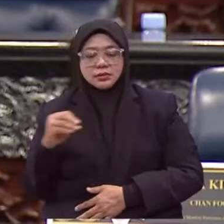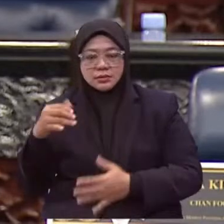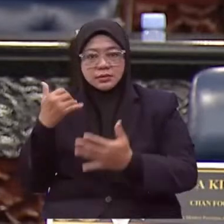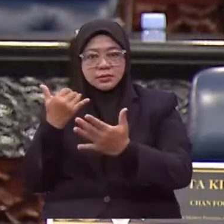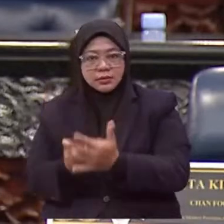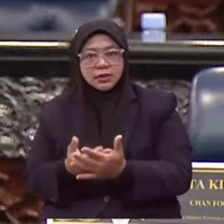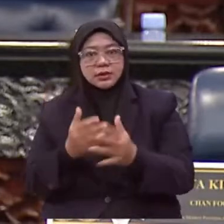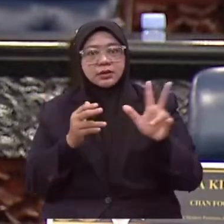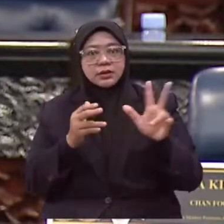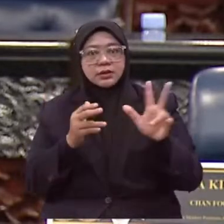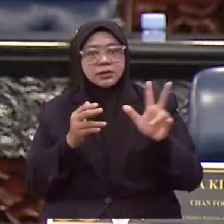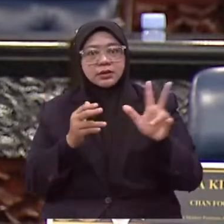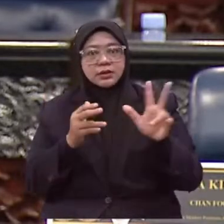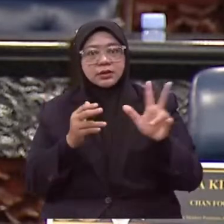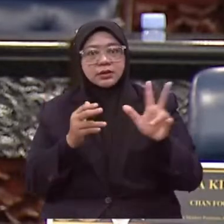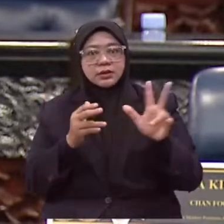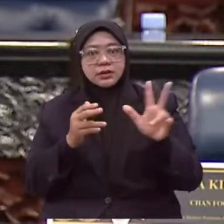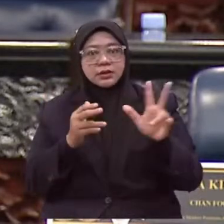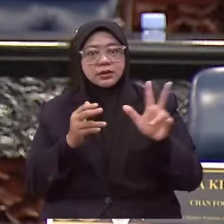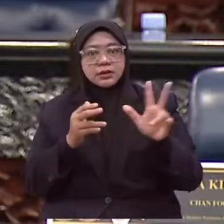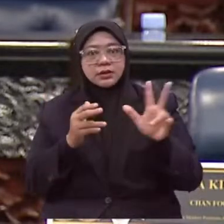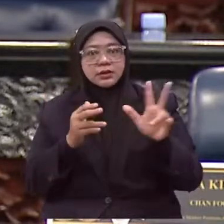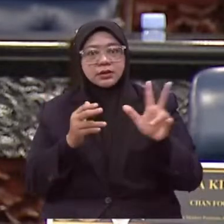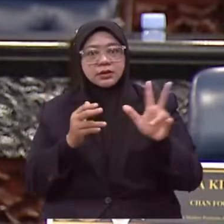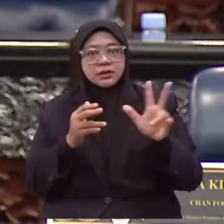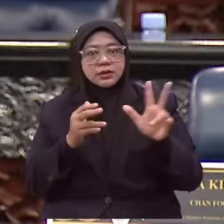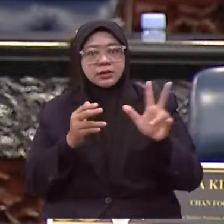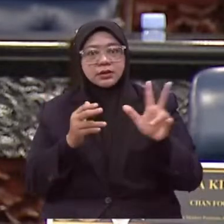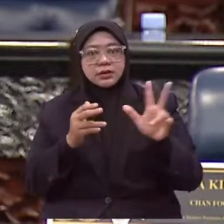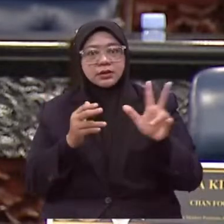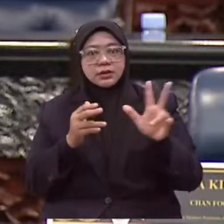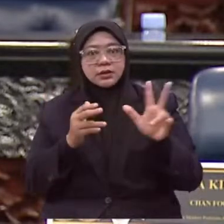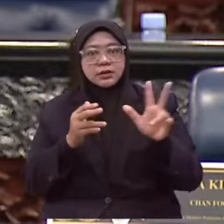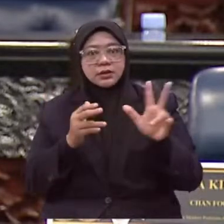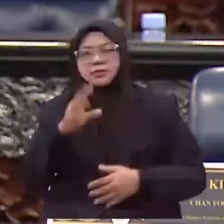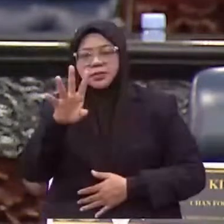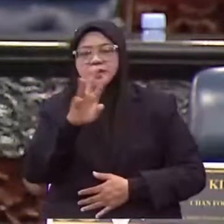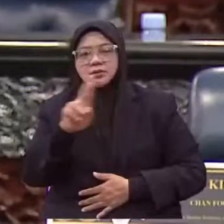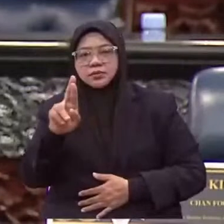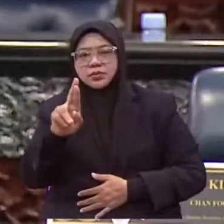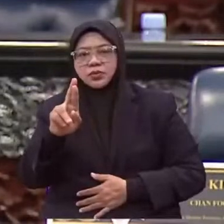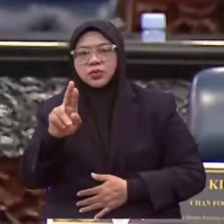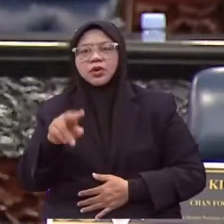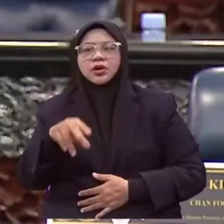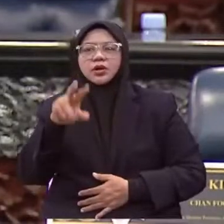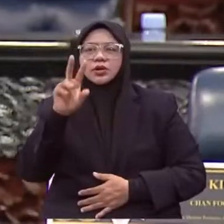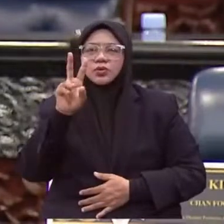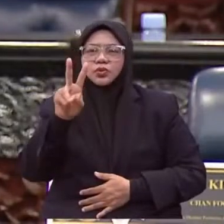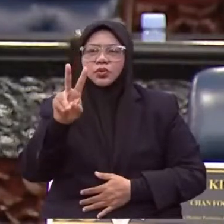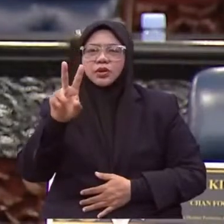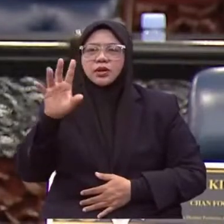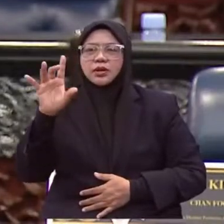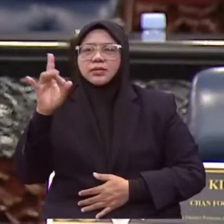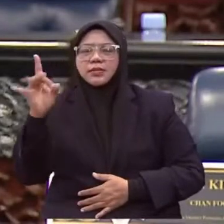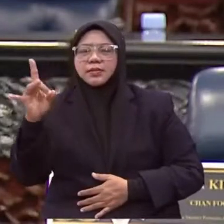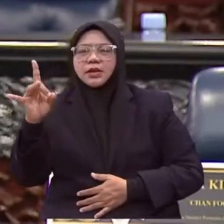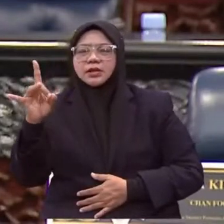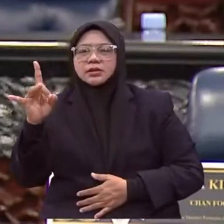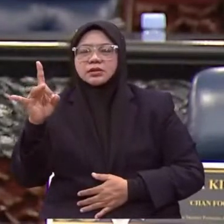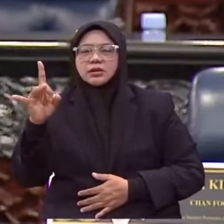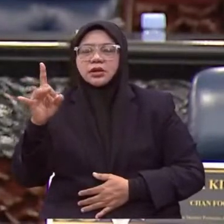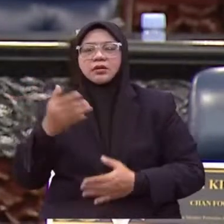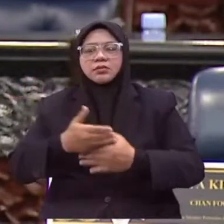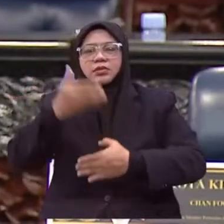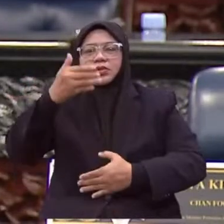31 Januari 2023 terdapat 4218 Pang sekuri kos rendah